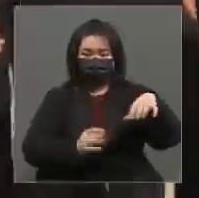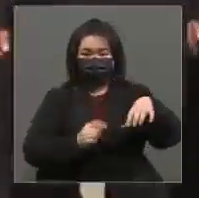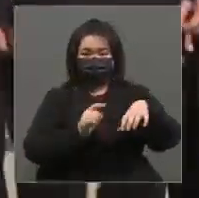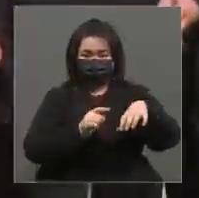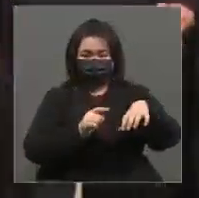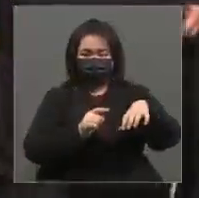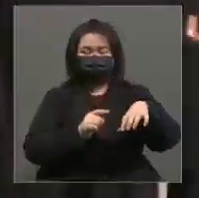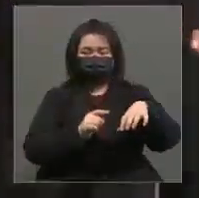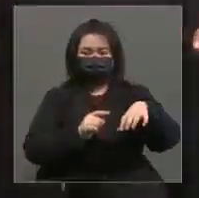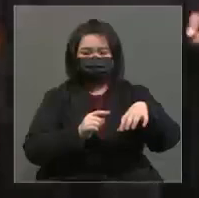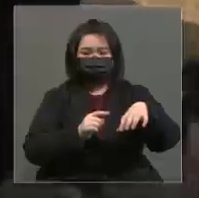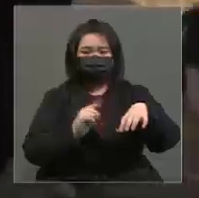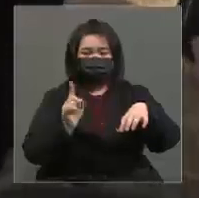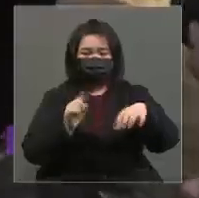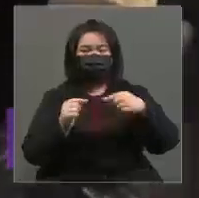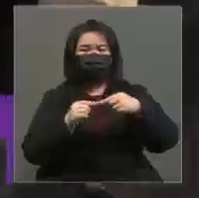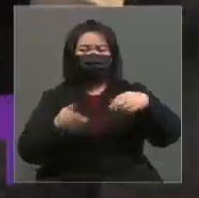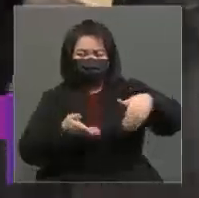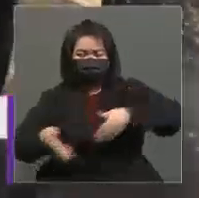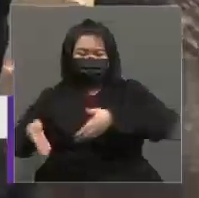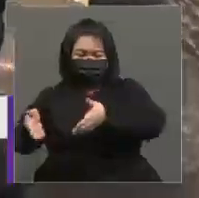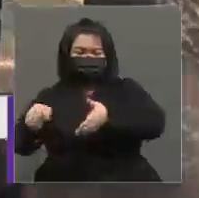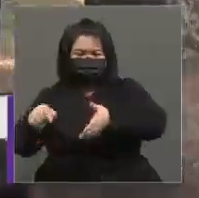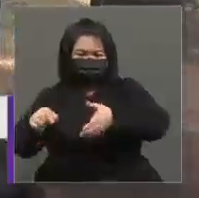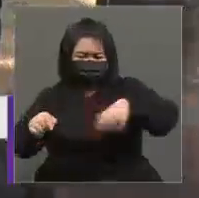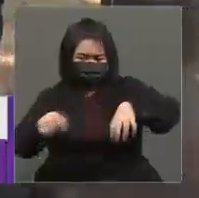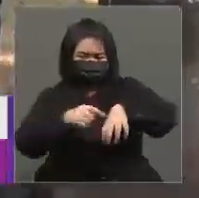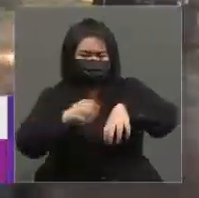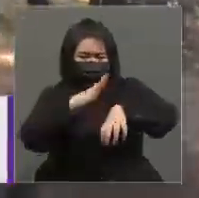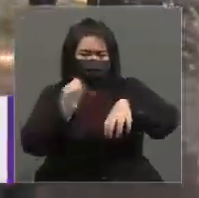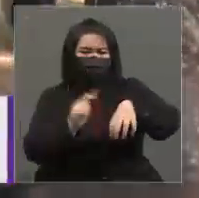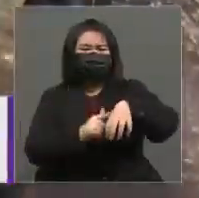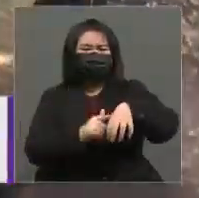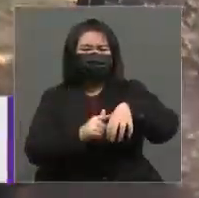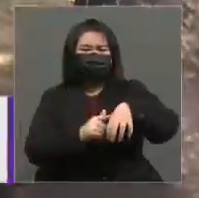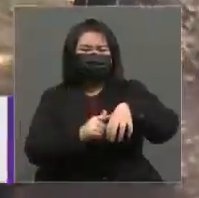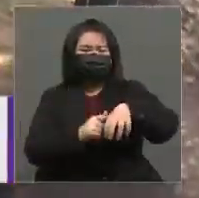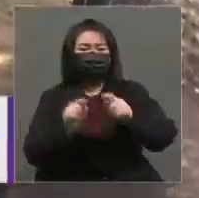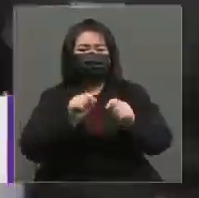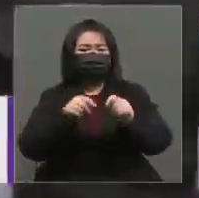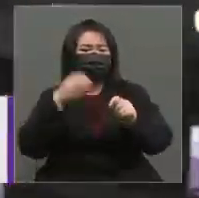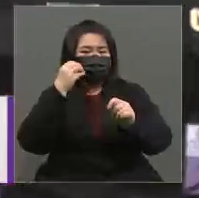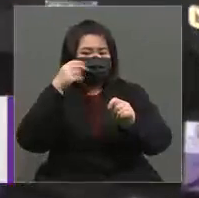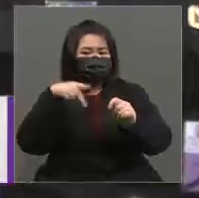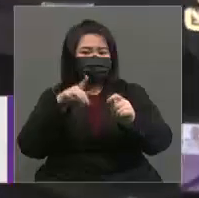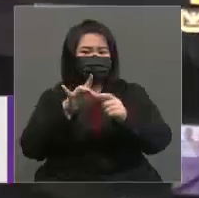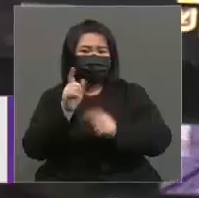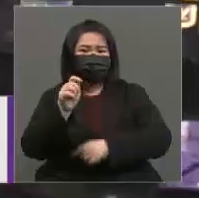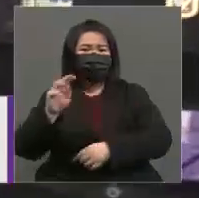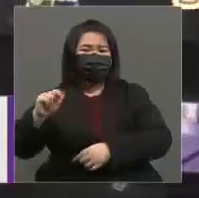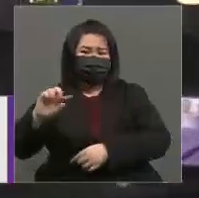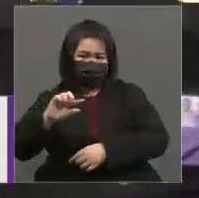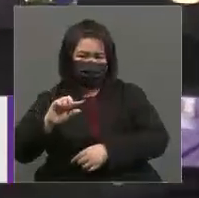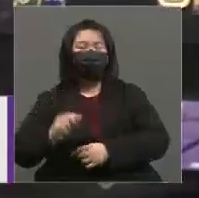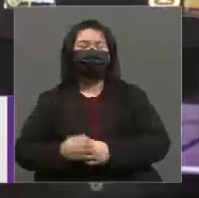วรวิหารนะครับซึ่งอยู่ริมแม่น้ำเจ้าพระยาฝั่งตะวันตกตำบลบ้านป้อมอำเภอพระนครศรีอยุธยาครับ